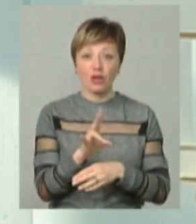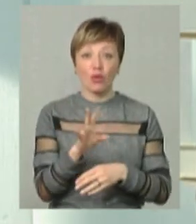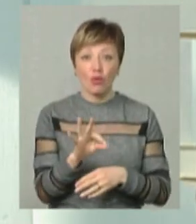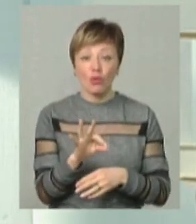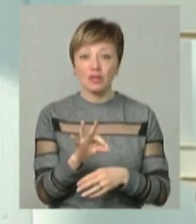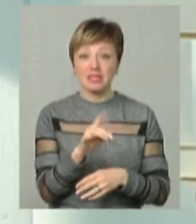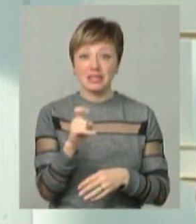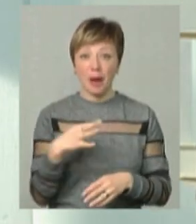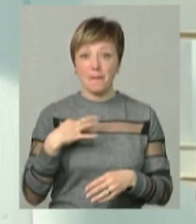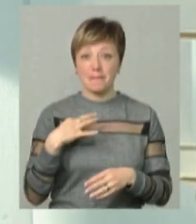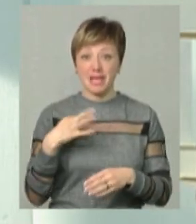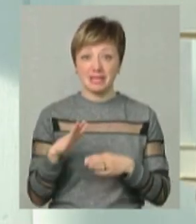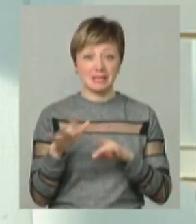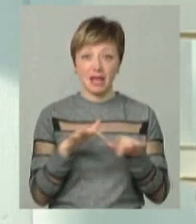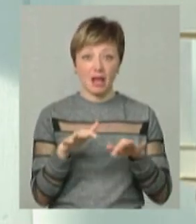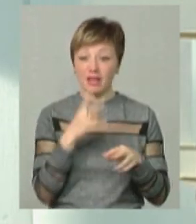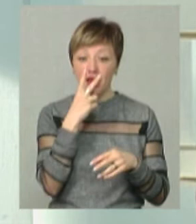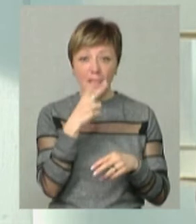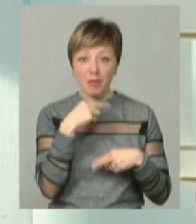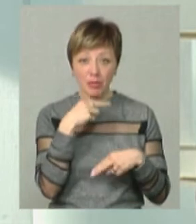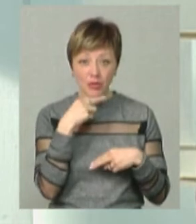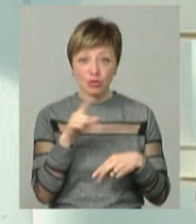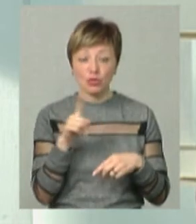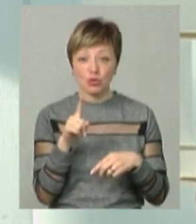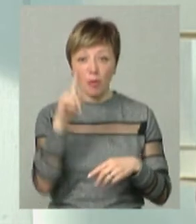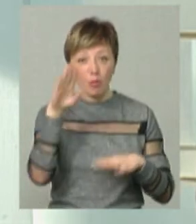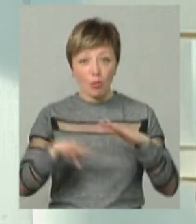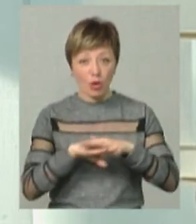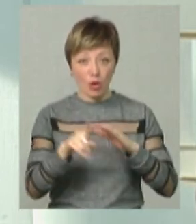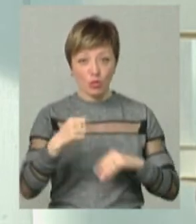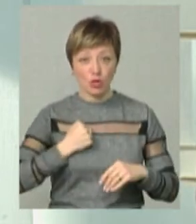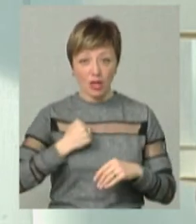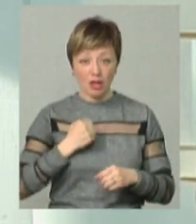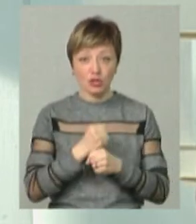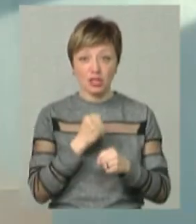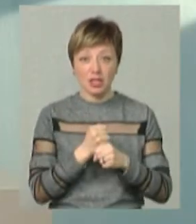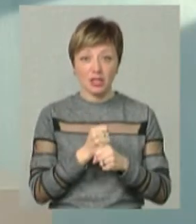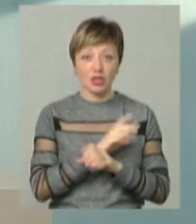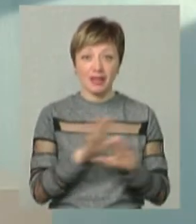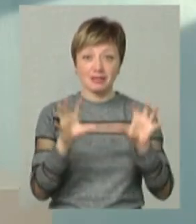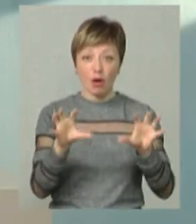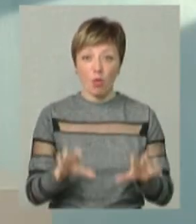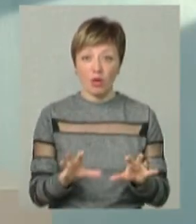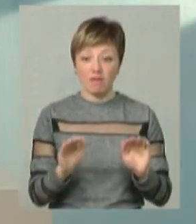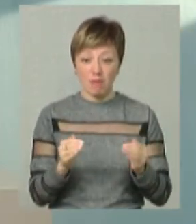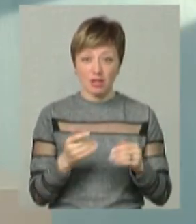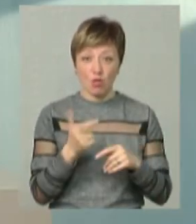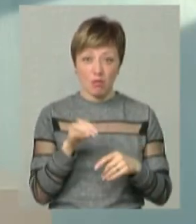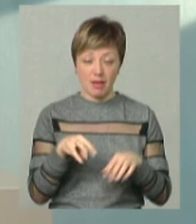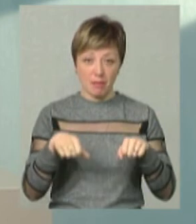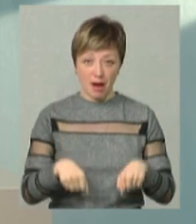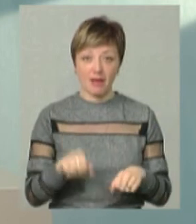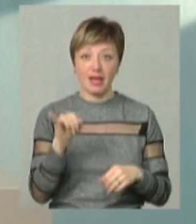за бездіяльність, коли він не припильнував, що підпорядковані йому солдати вчинили щось незаконне в межах гуманітарного права.